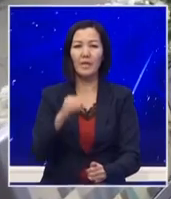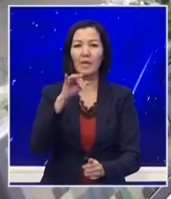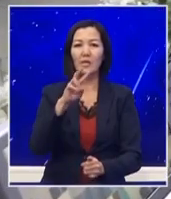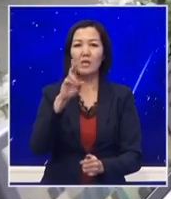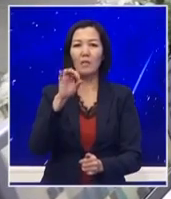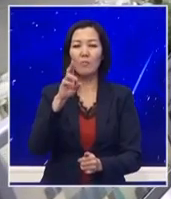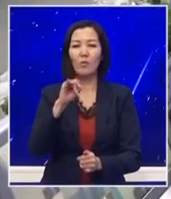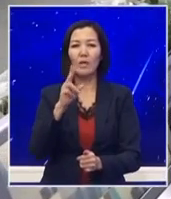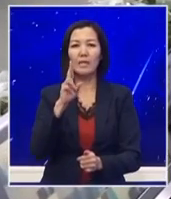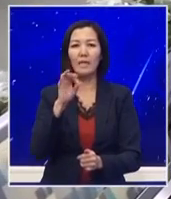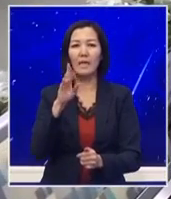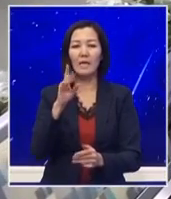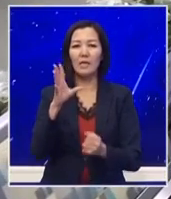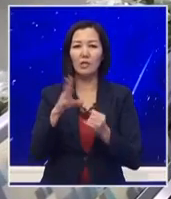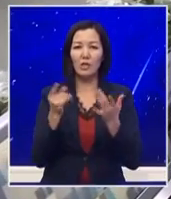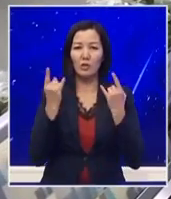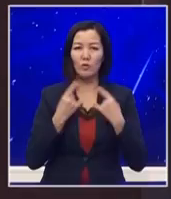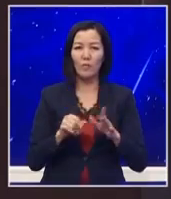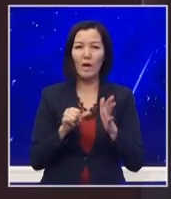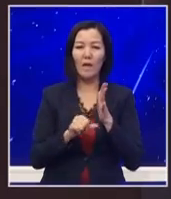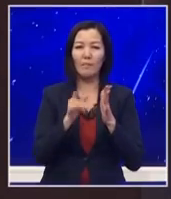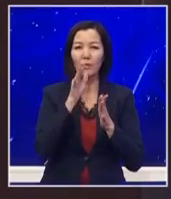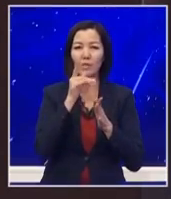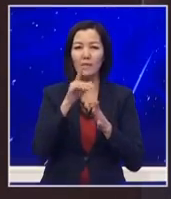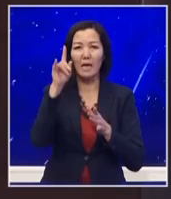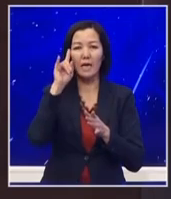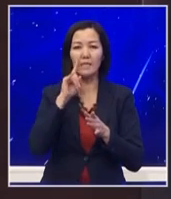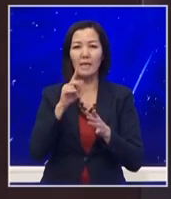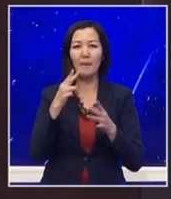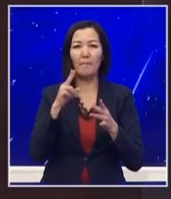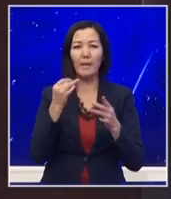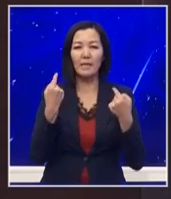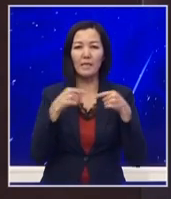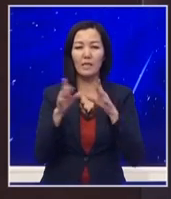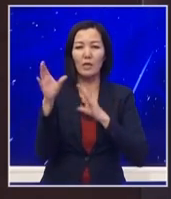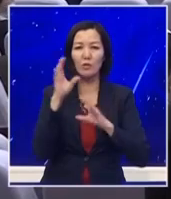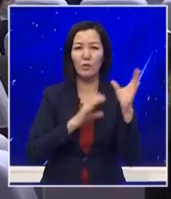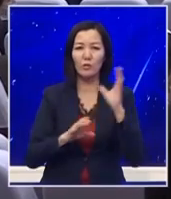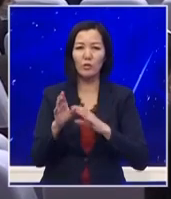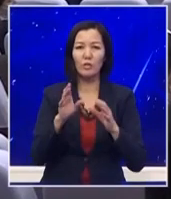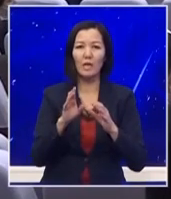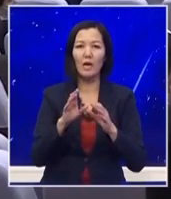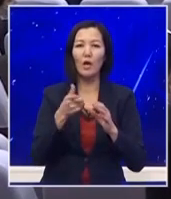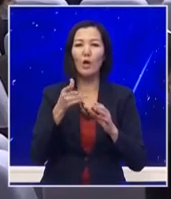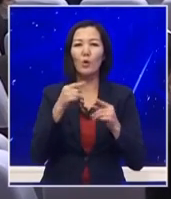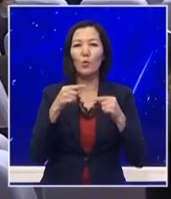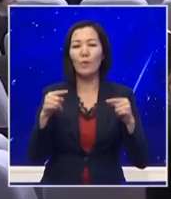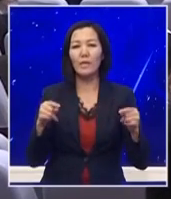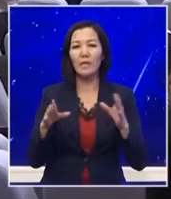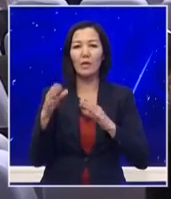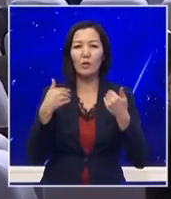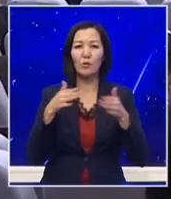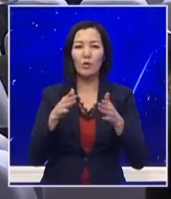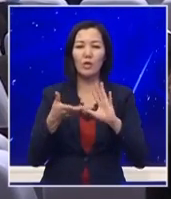Жанболат Жүргенбаев Кегеннің тумасы, 60 жаста, Қазақ политехникалық институтының Қонаев атындағы гуманитарлық университетінің түлегі,